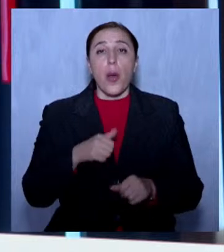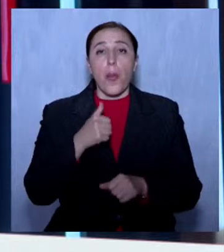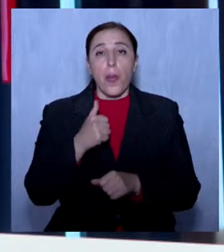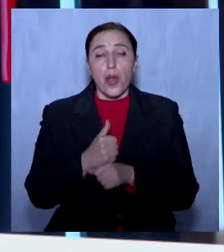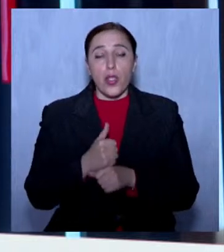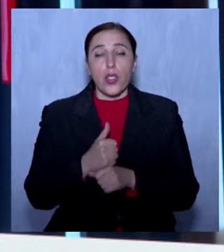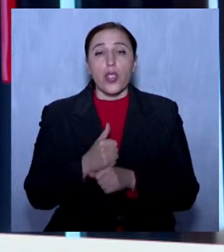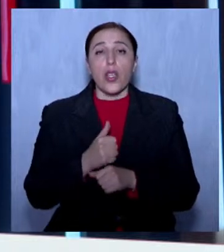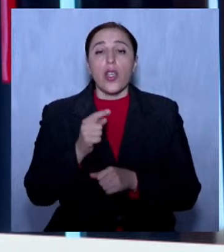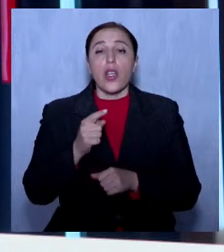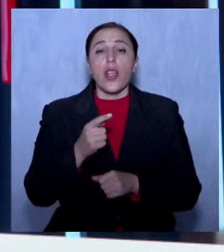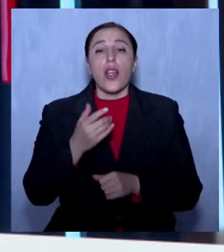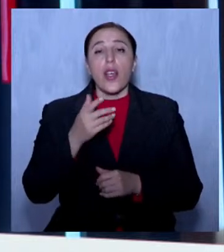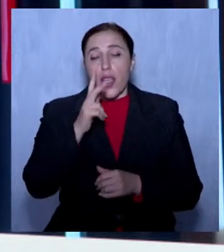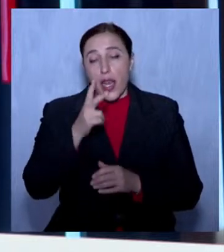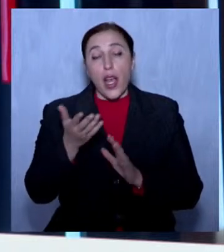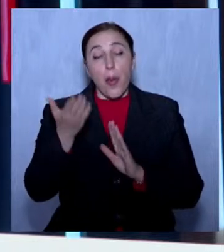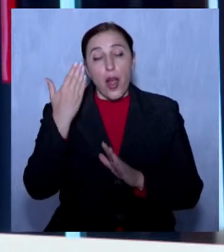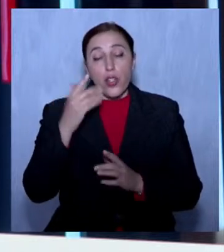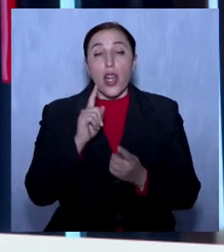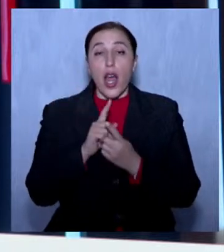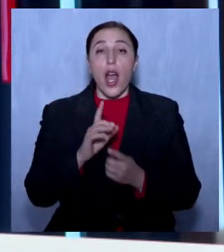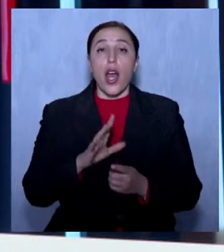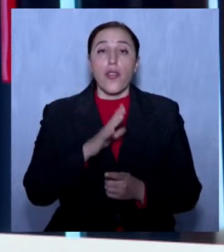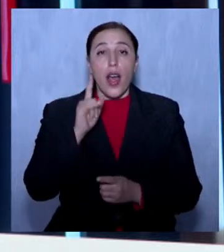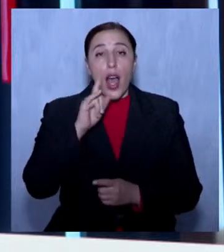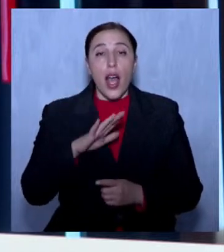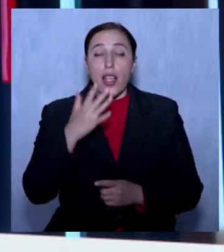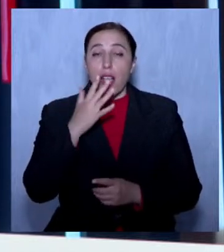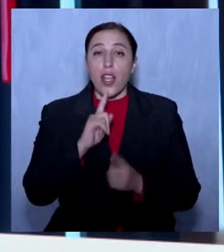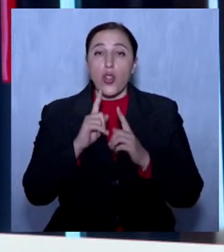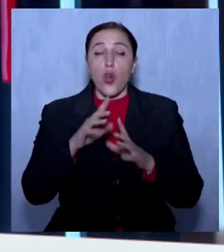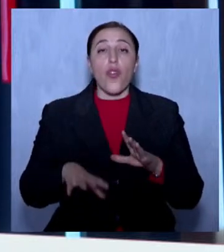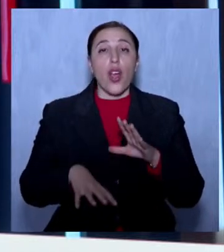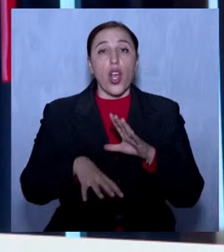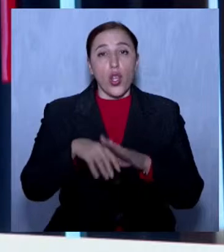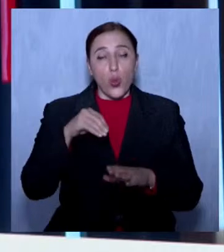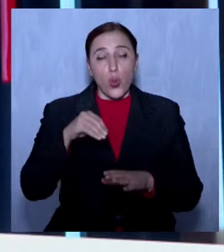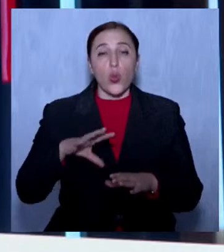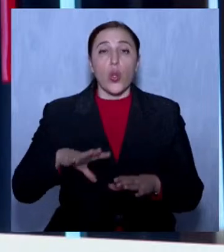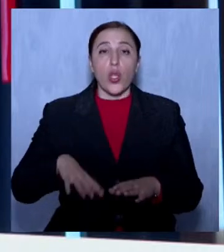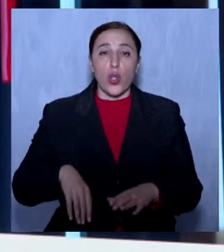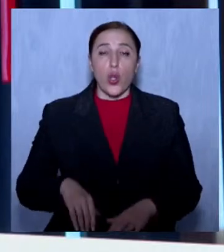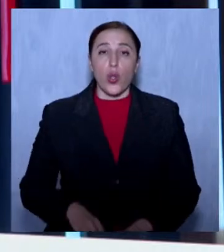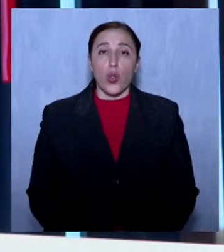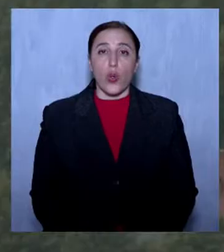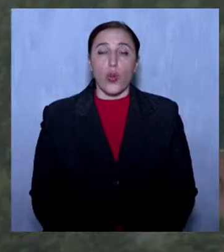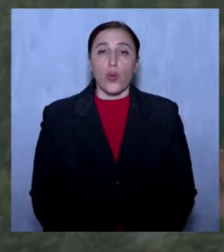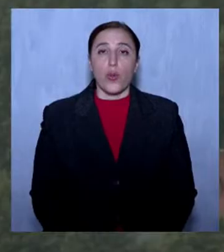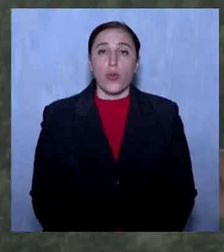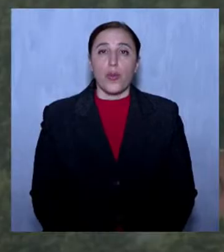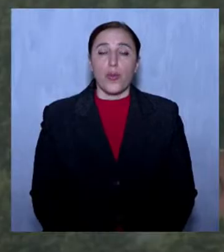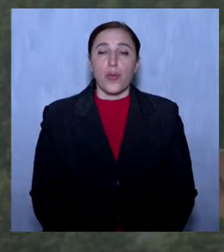Պուտինը վերջին անգամ հանդիպել էին 3 ամիս առաջ Հայաստանի խորհրդարանական ընտրություններից հետո։